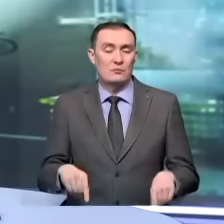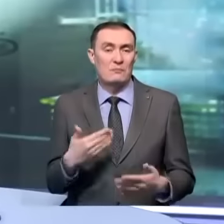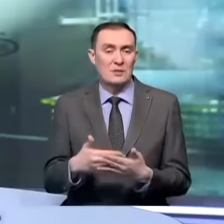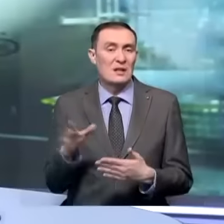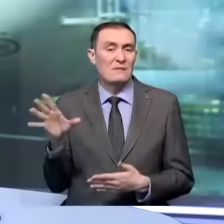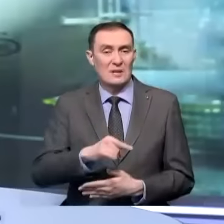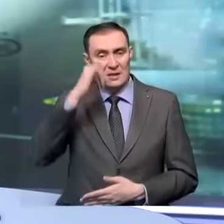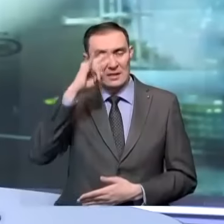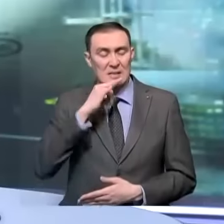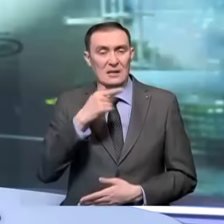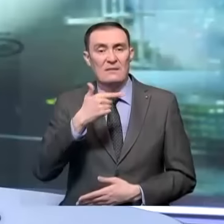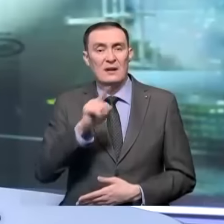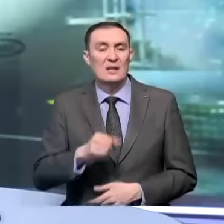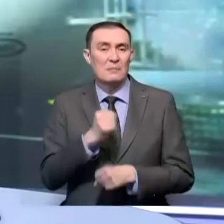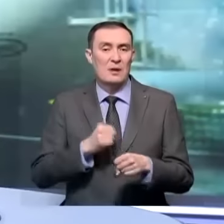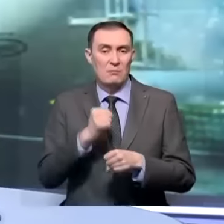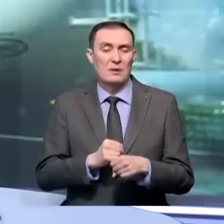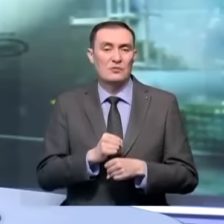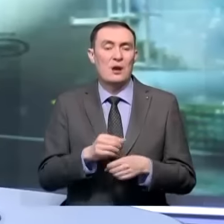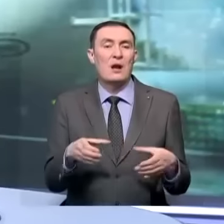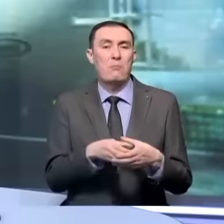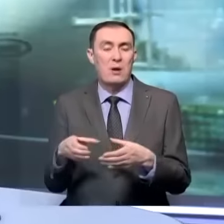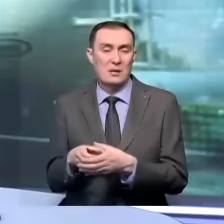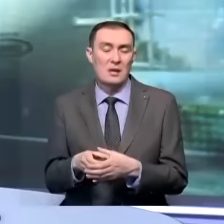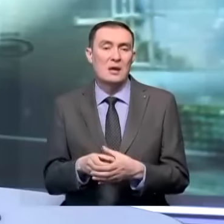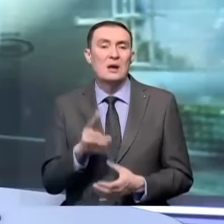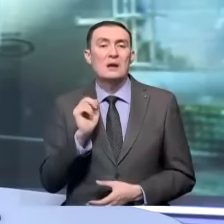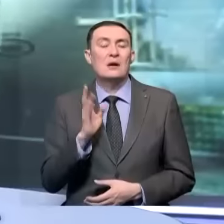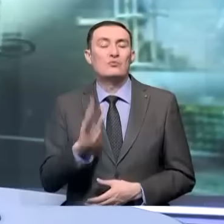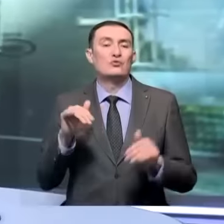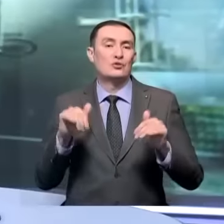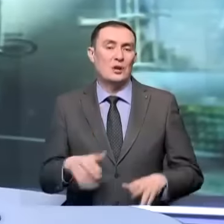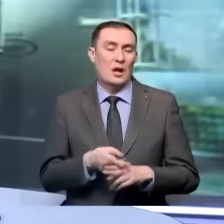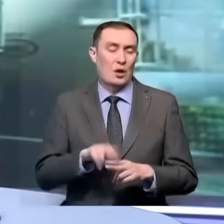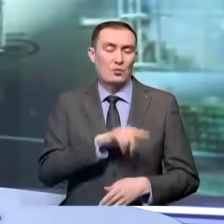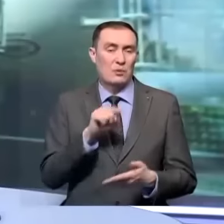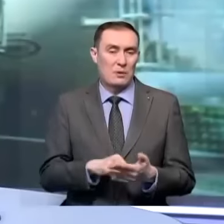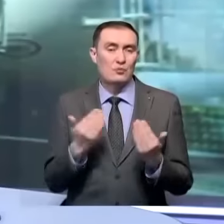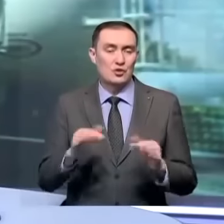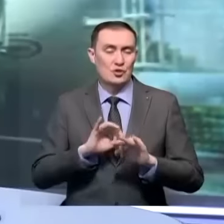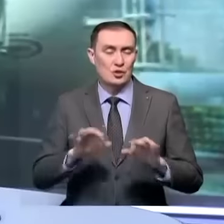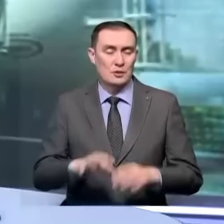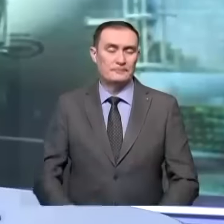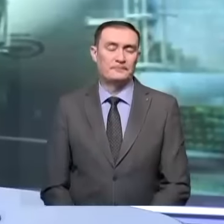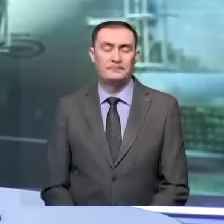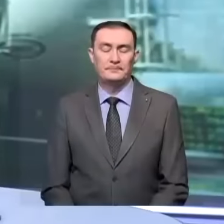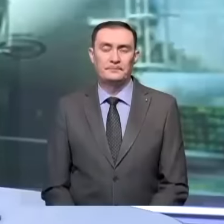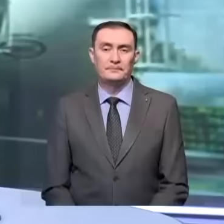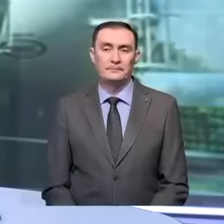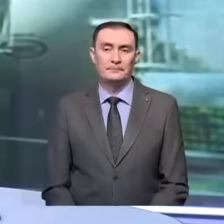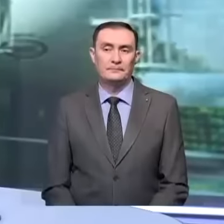для всех казахстанских газоперерабатывающих компаний. Как намерены решать эту проблему, узнавала моя коллега Райхан